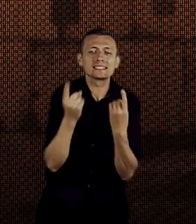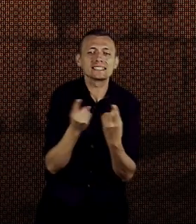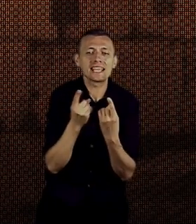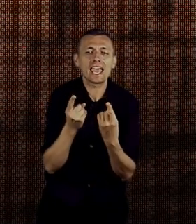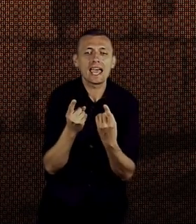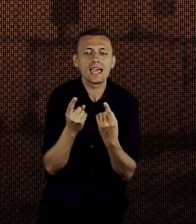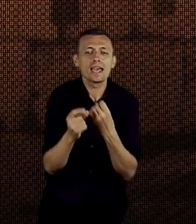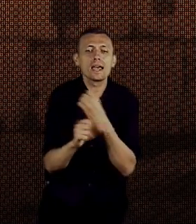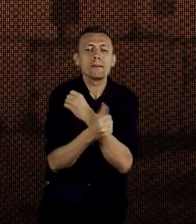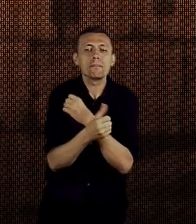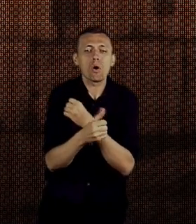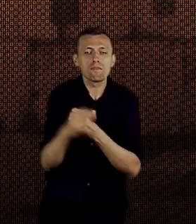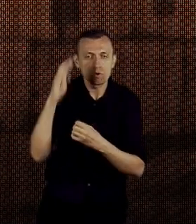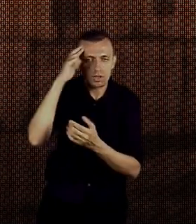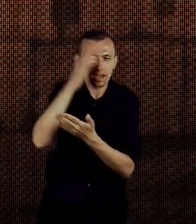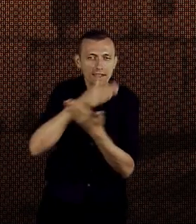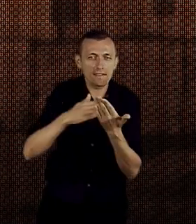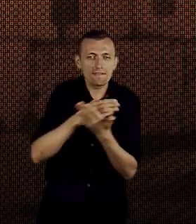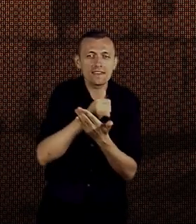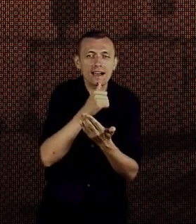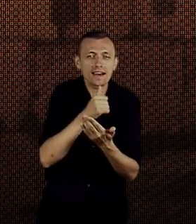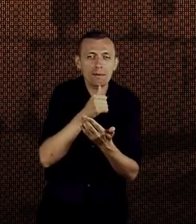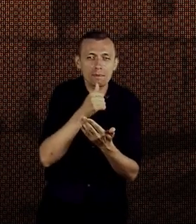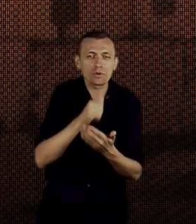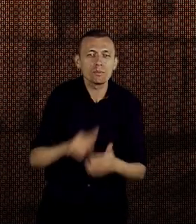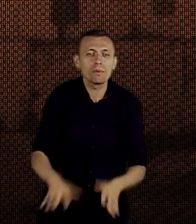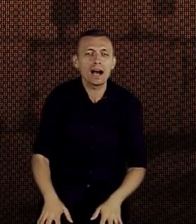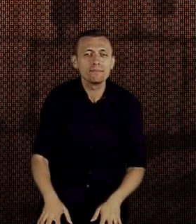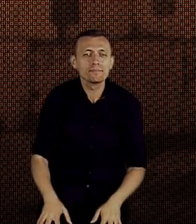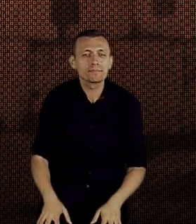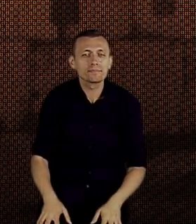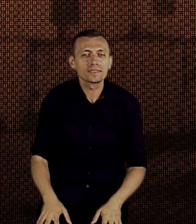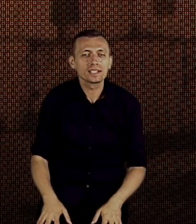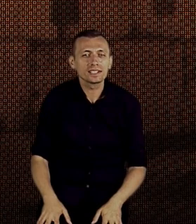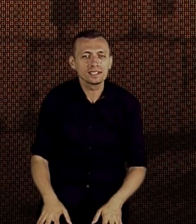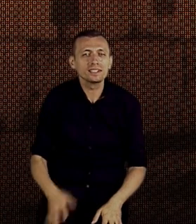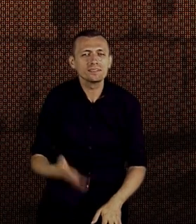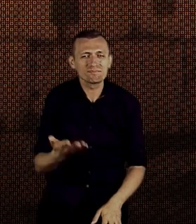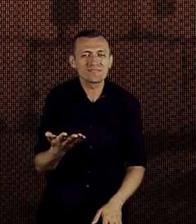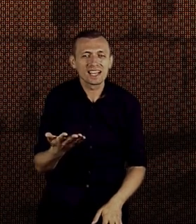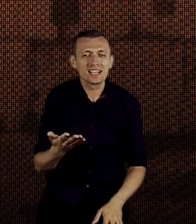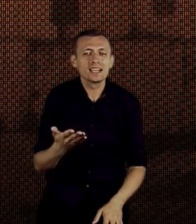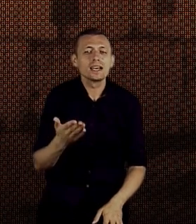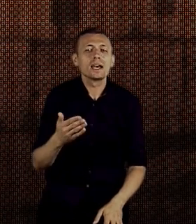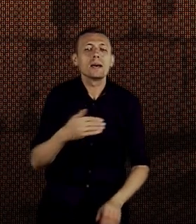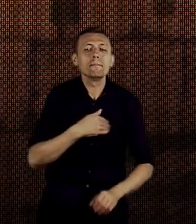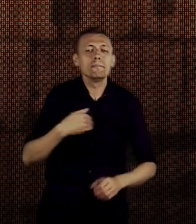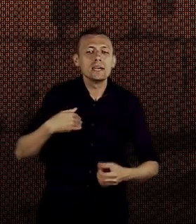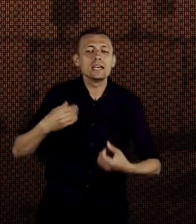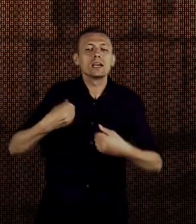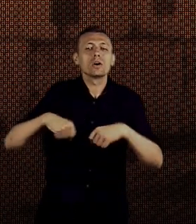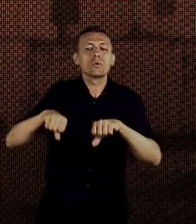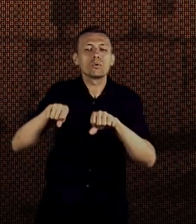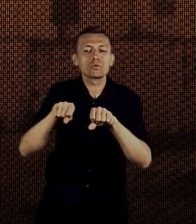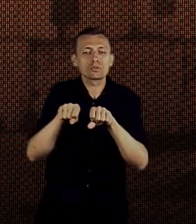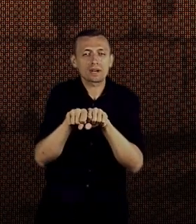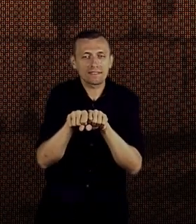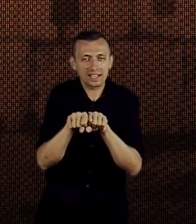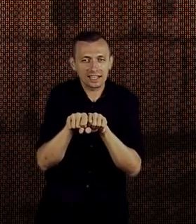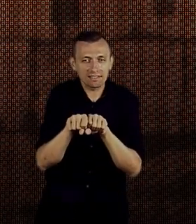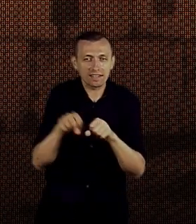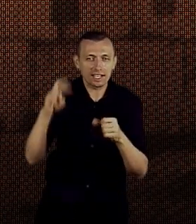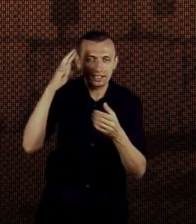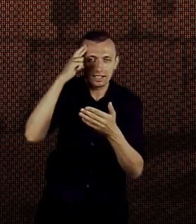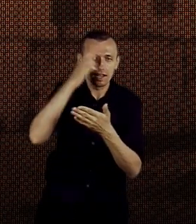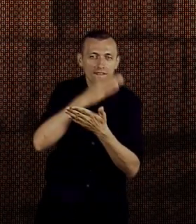z jednej strony i przez uczynki wynikające z tej wiary z drugiej strony. Dlatego